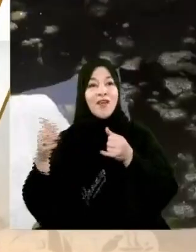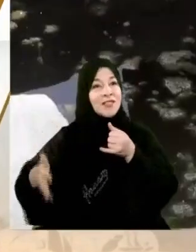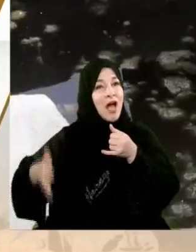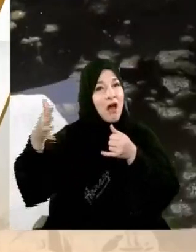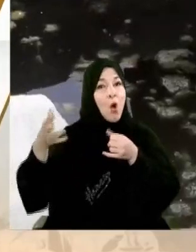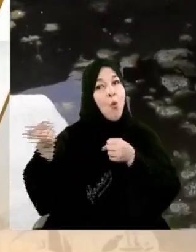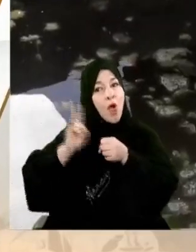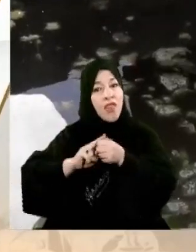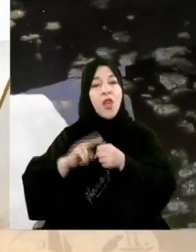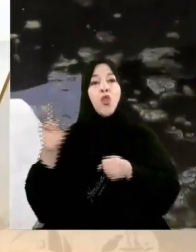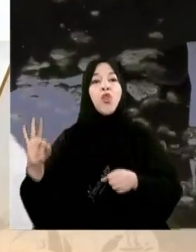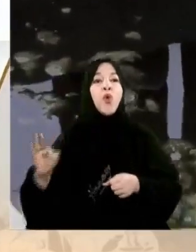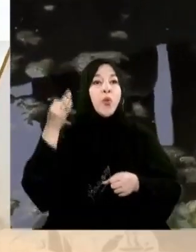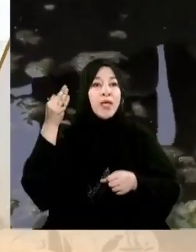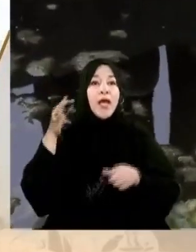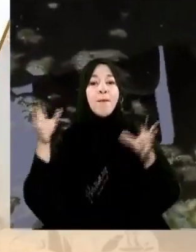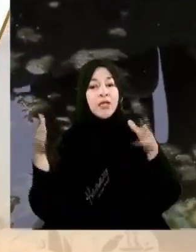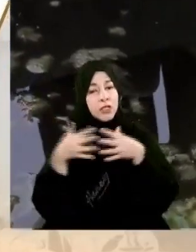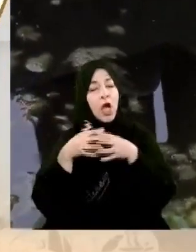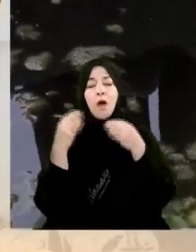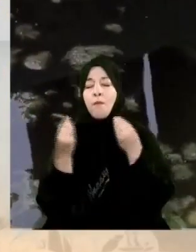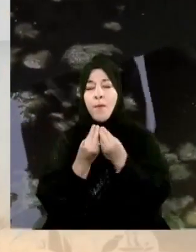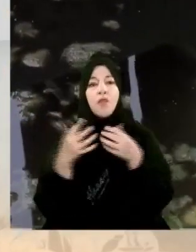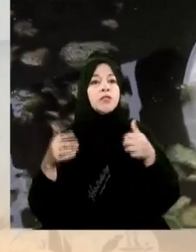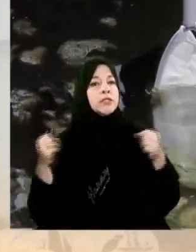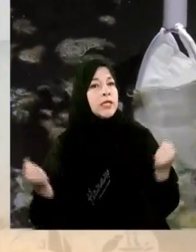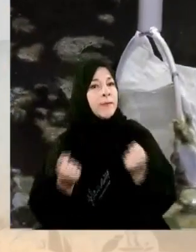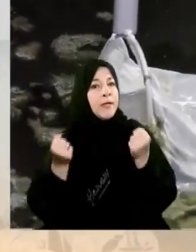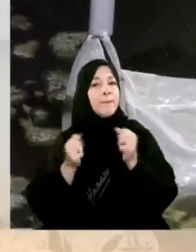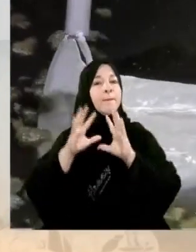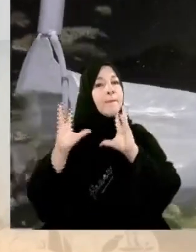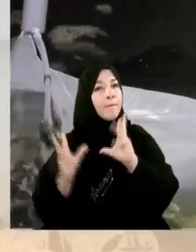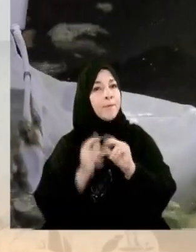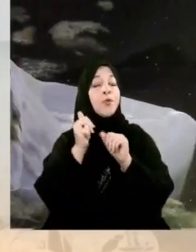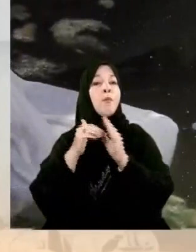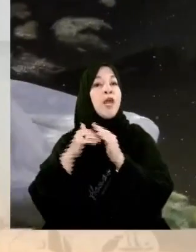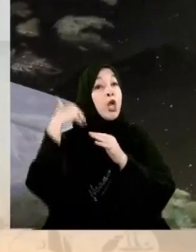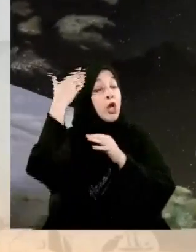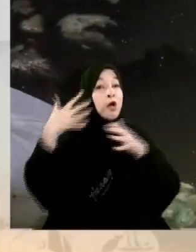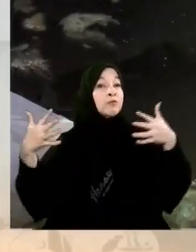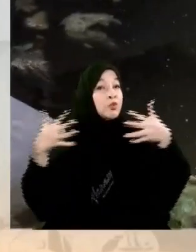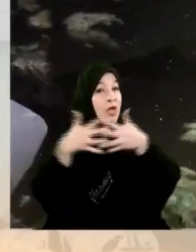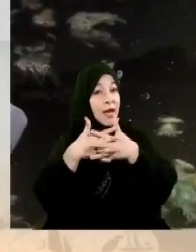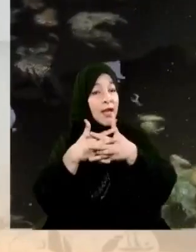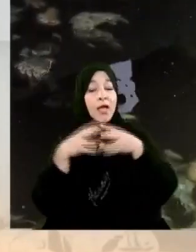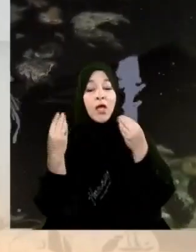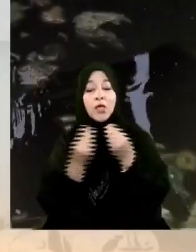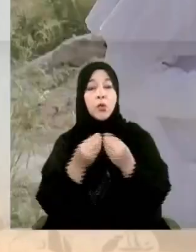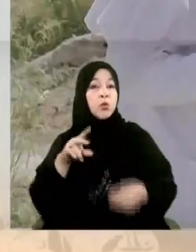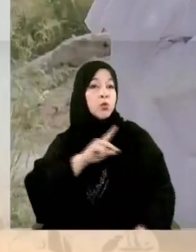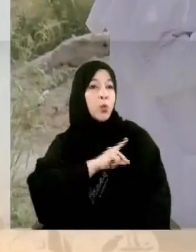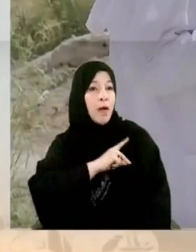الحلقة الثانية، هو التعليم 11 و12، ومن ثم يتم مشاركة صفوة